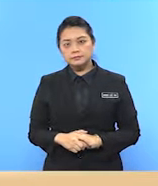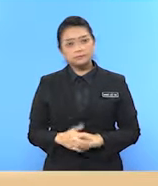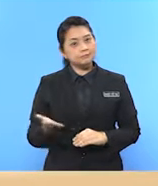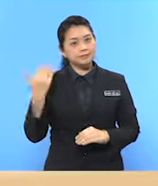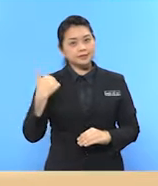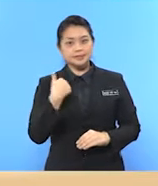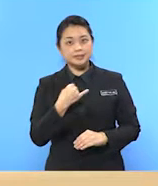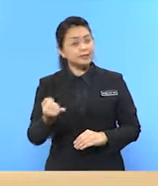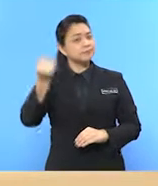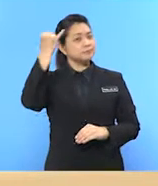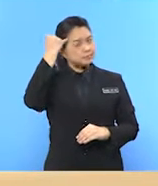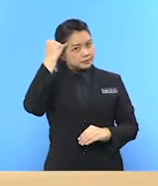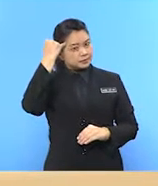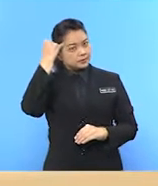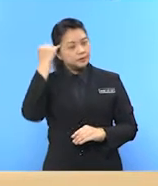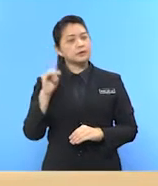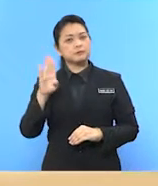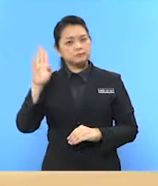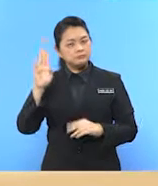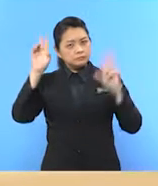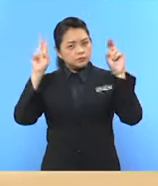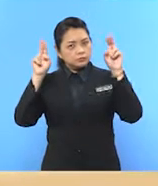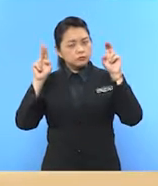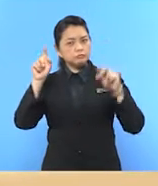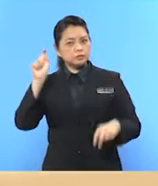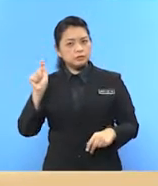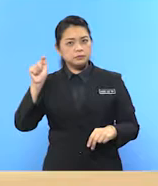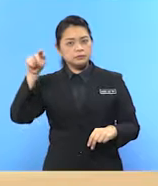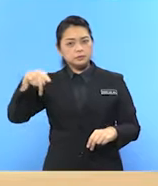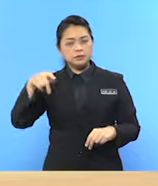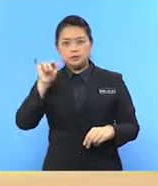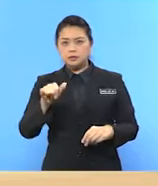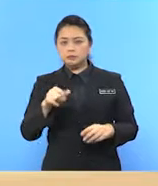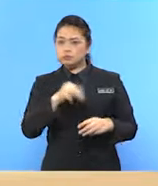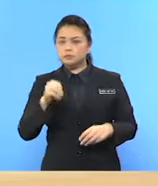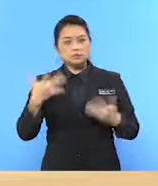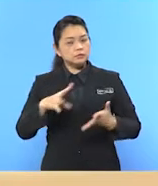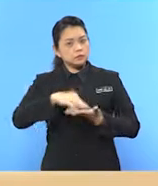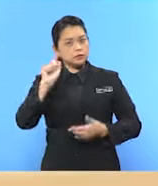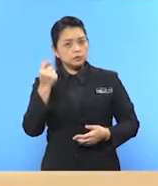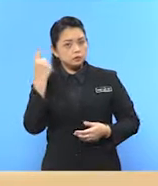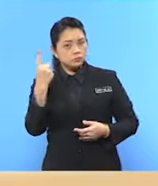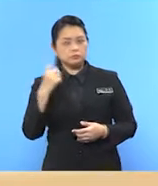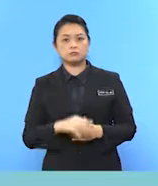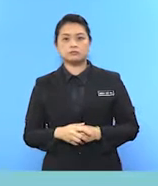Mari kita imbas kembali bab teorem Pythagoras yang murid-murid telah pelajari semasa tingkatan 1.